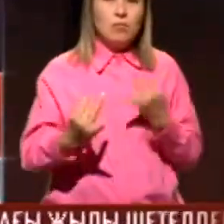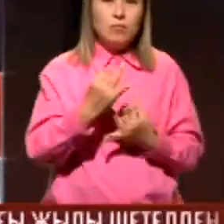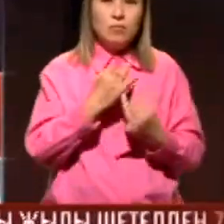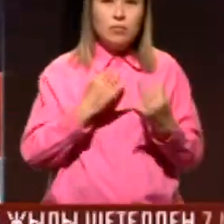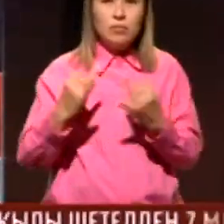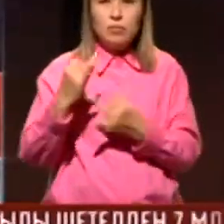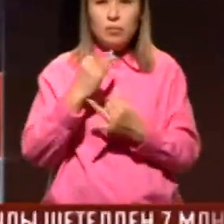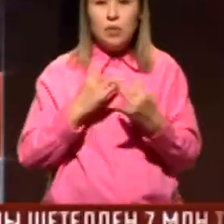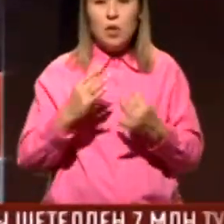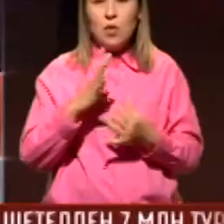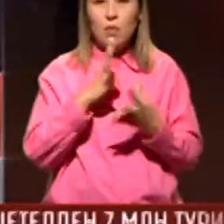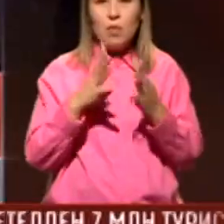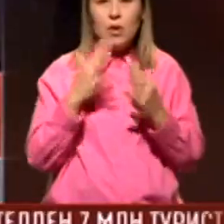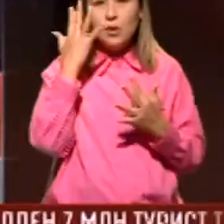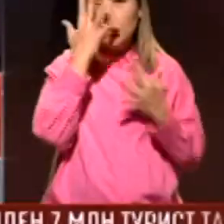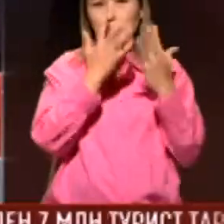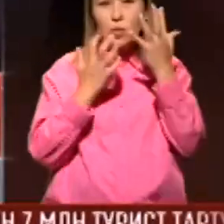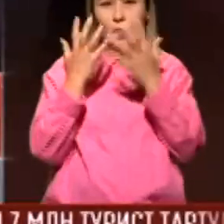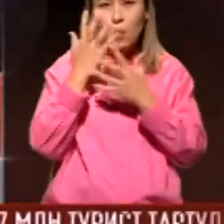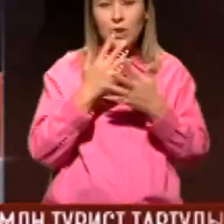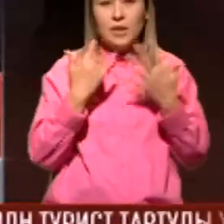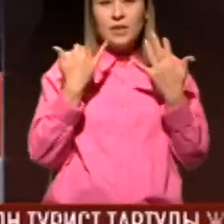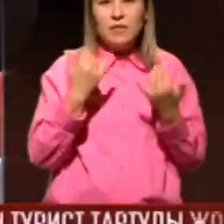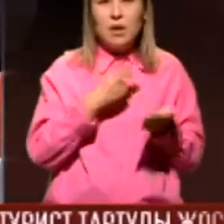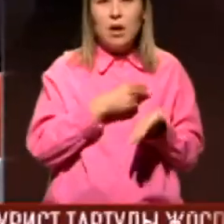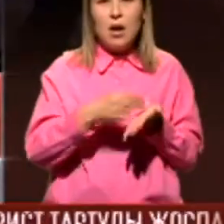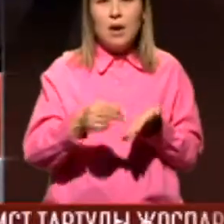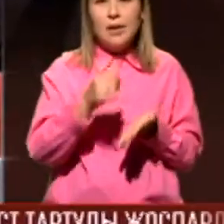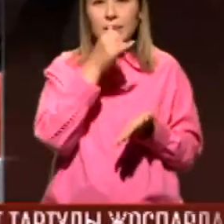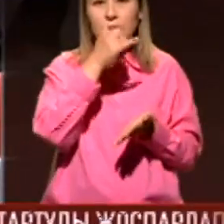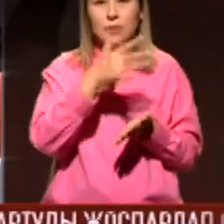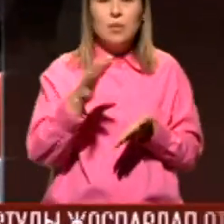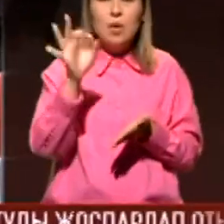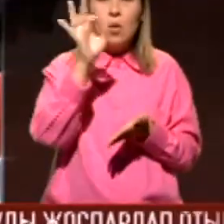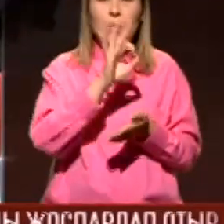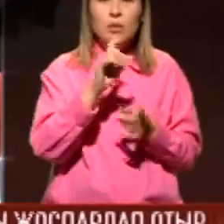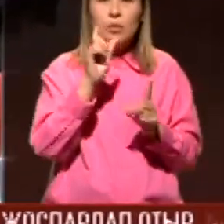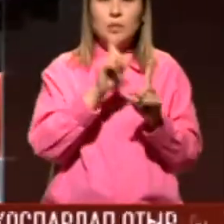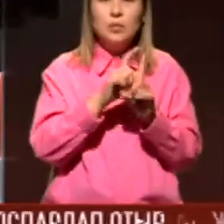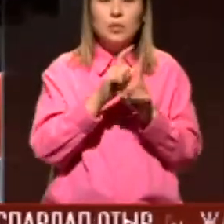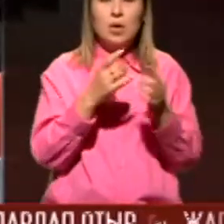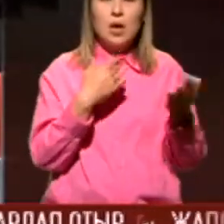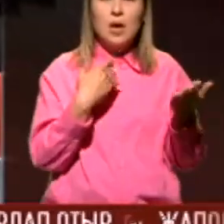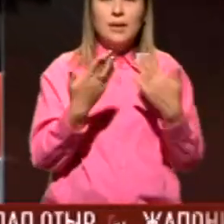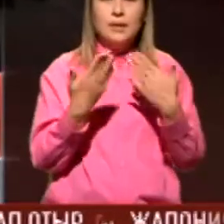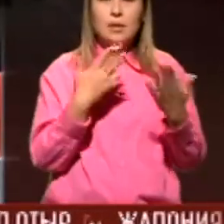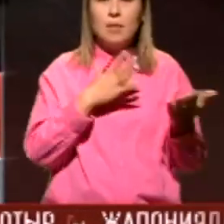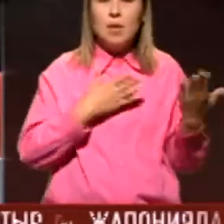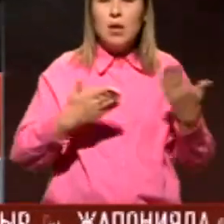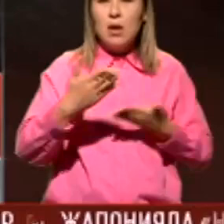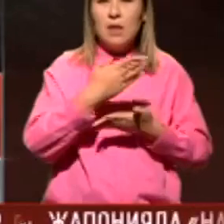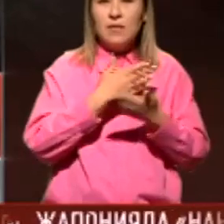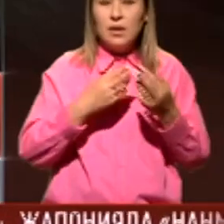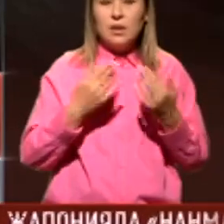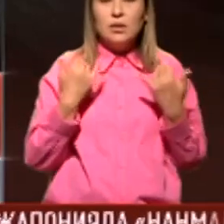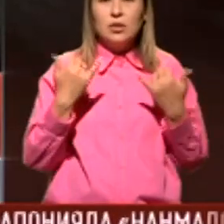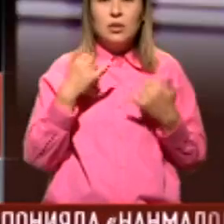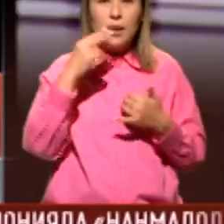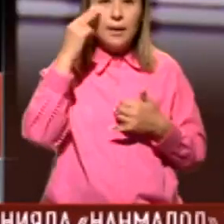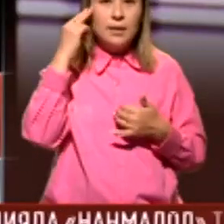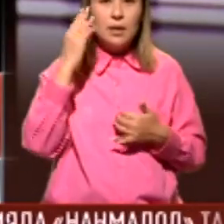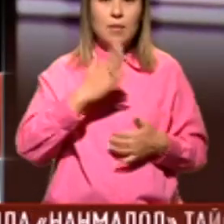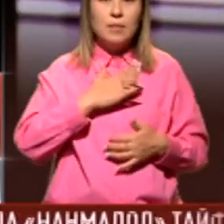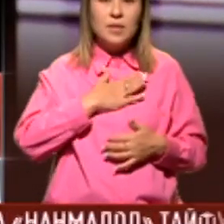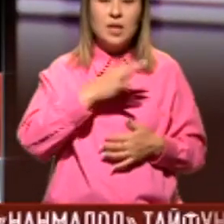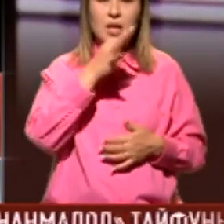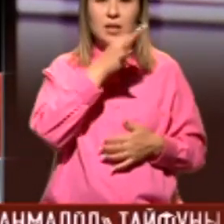Саше. Сатып ала алмайтын, ақша беріп ала алмайтын сөз айттырдық. Қытай айтып жатыр. Біз